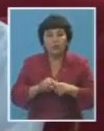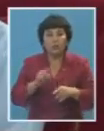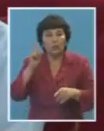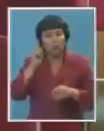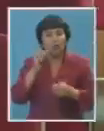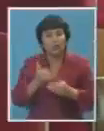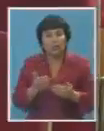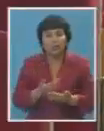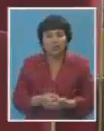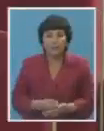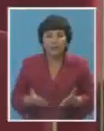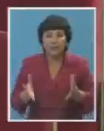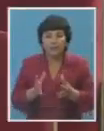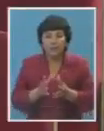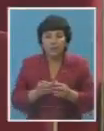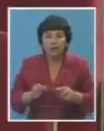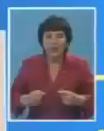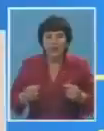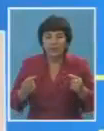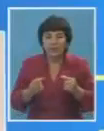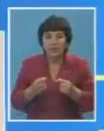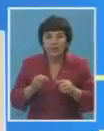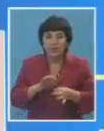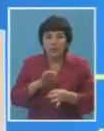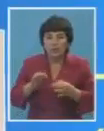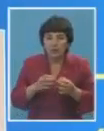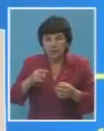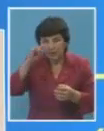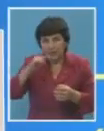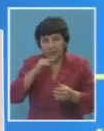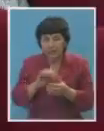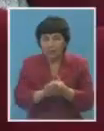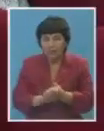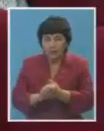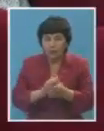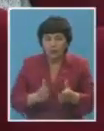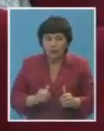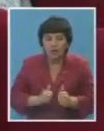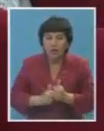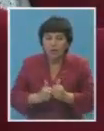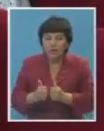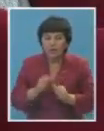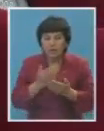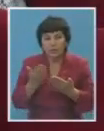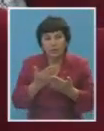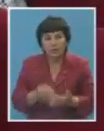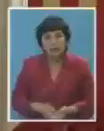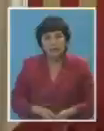толғамдар ортаға салынды. Сондай-ақ антиядролық қозғалыстың негізін қалаушы Қазақстанның бейбітшілік жолындағы батыл бастамалары